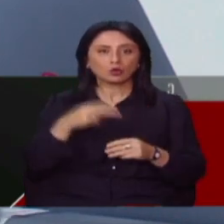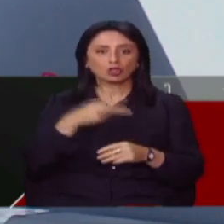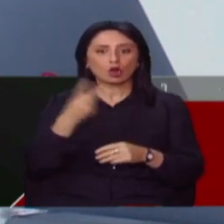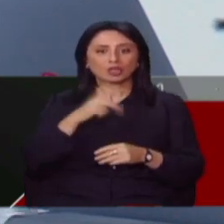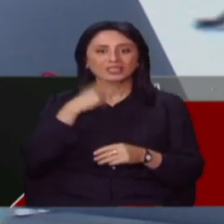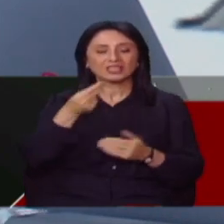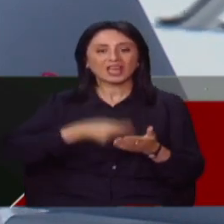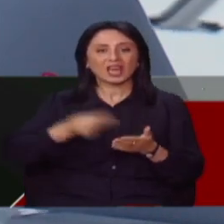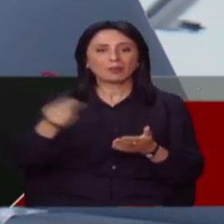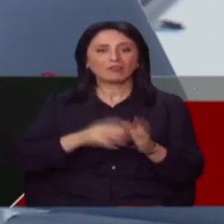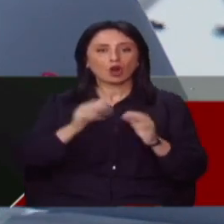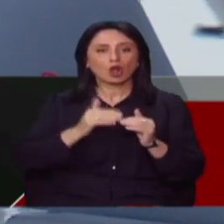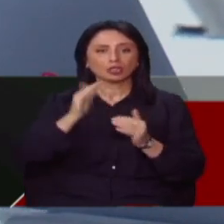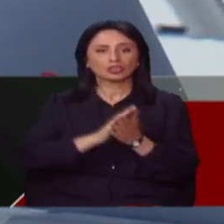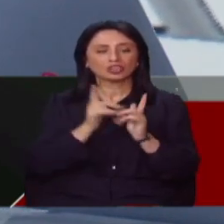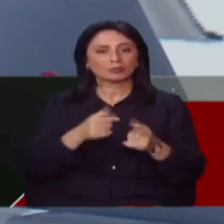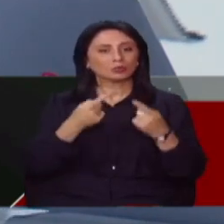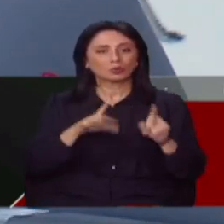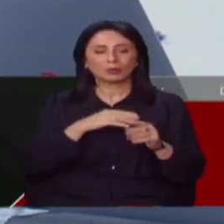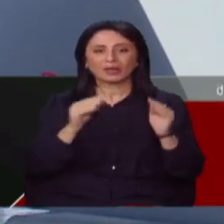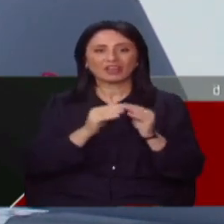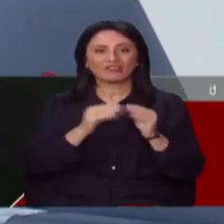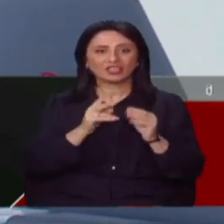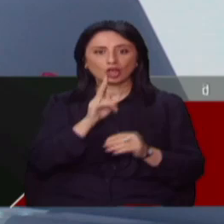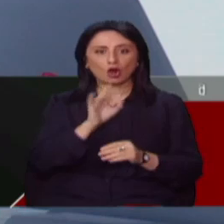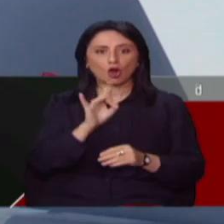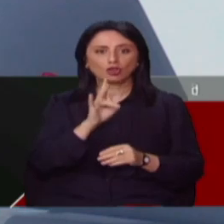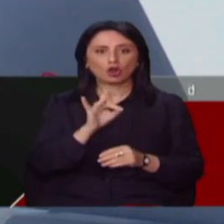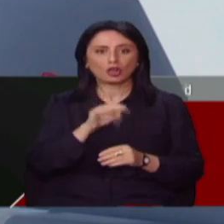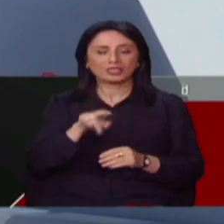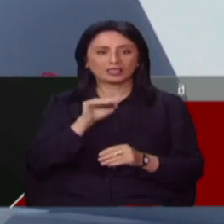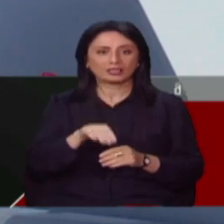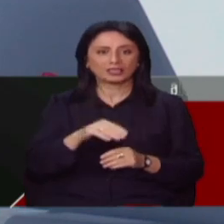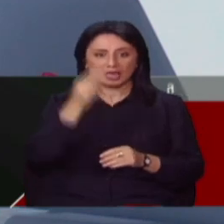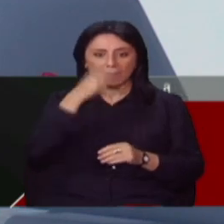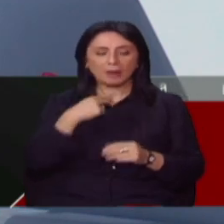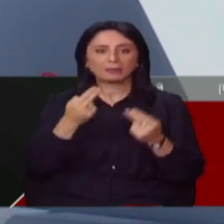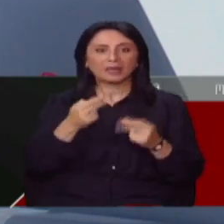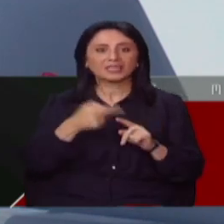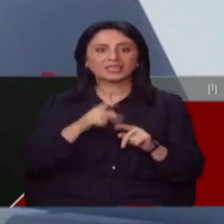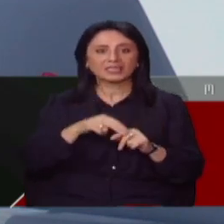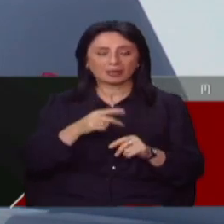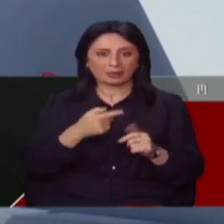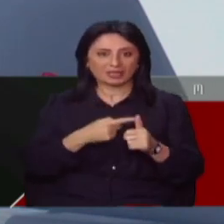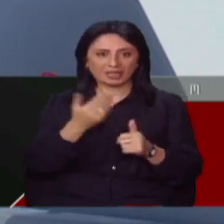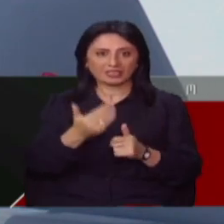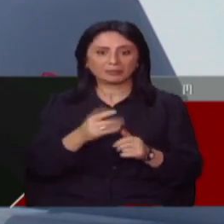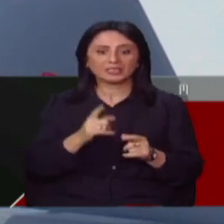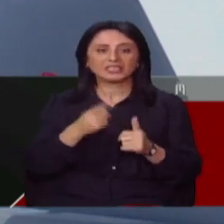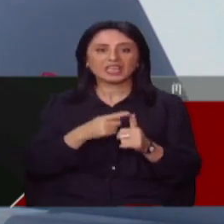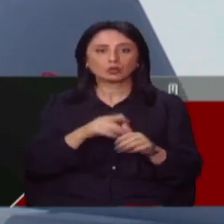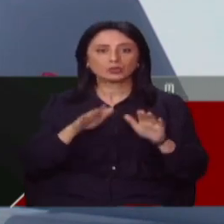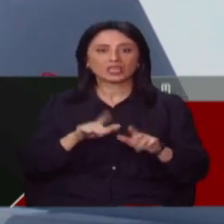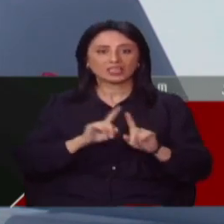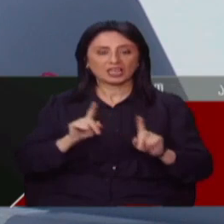2002 წელს ხელმოწერილ კონსტიტუციურ შეთანხმებას, იგივე კონკორდატს, რომელიც საქართველოს მართლმადიდებელი ეკლესიის სამართლებრივ სტატუსს და მის განსაკუთრებულ